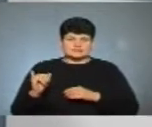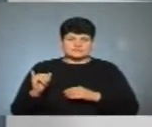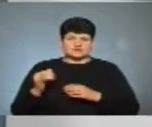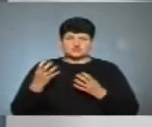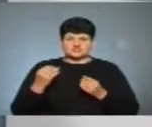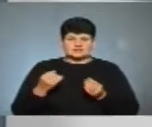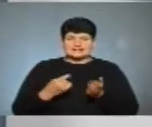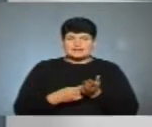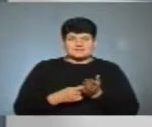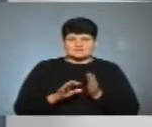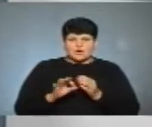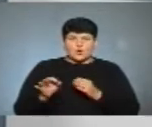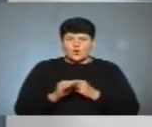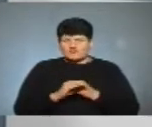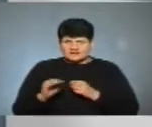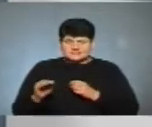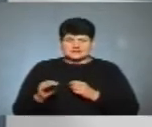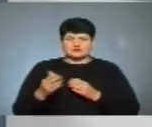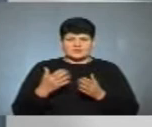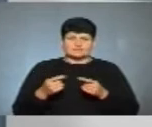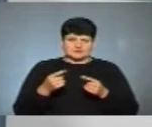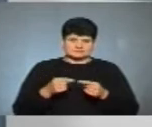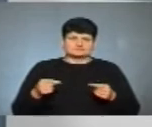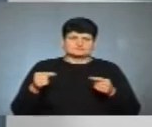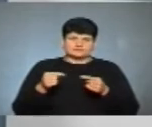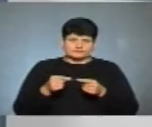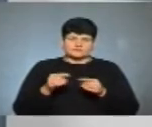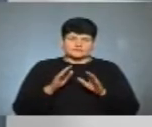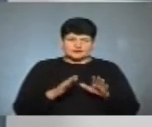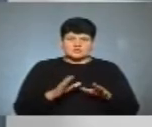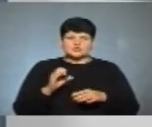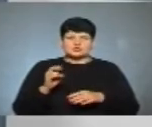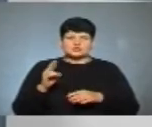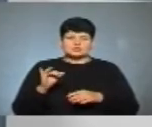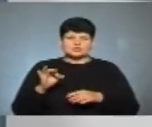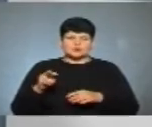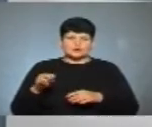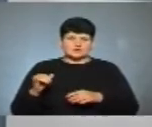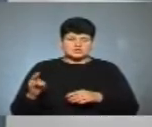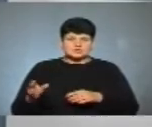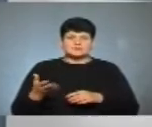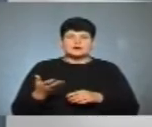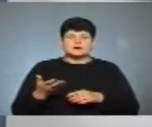ще не підтверджені офіційно, але вони збігаються з соціологією. Коли